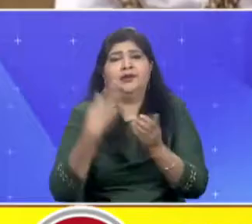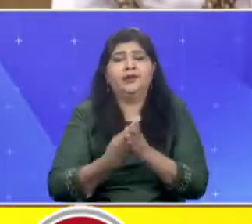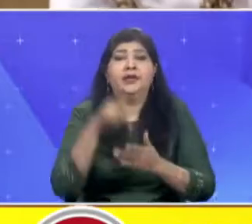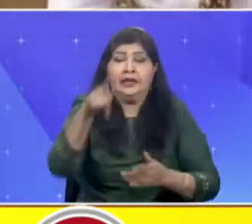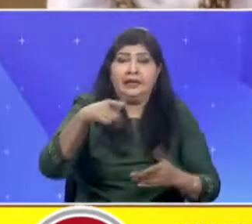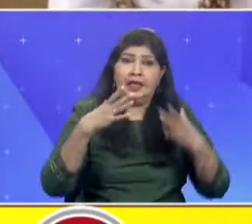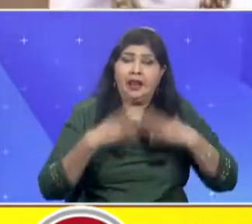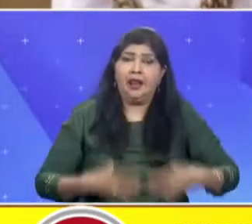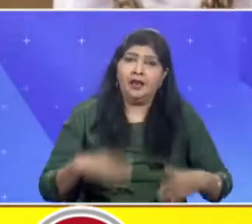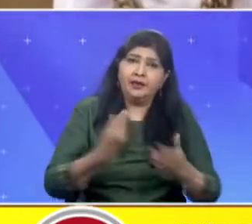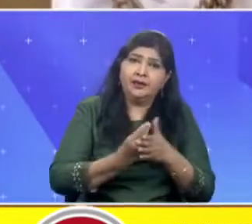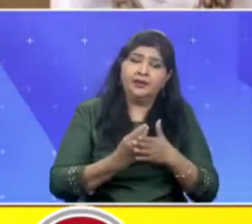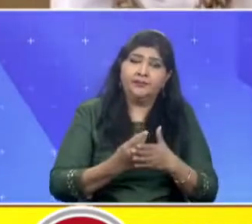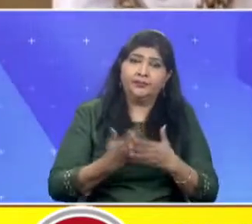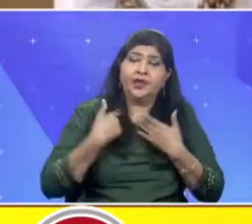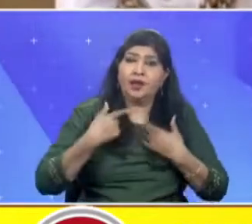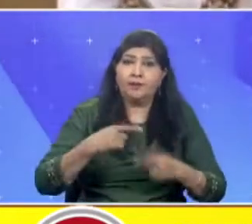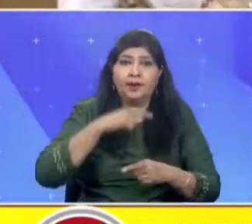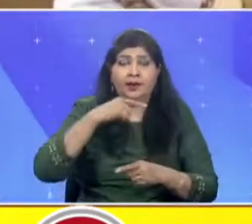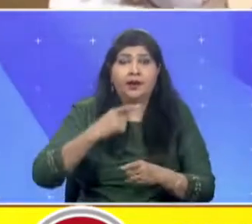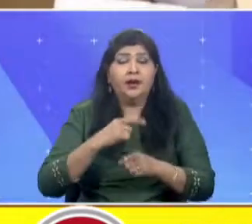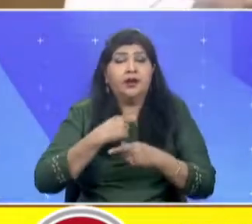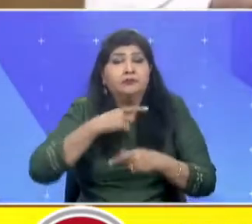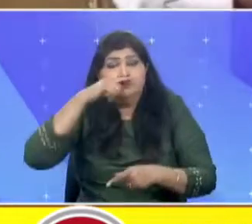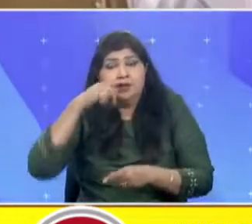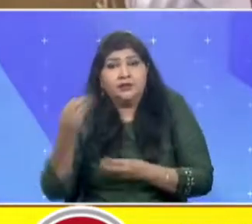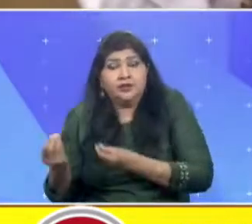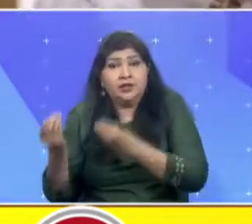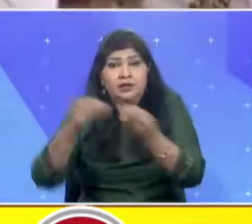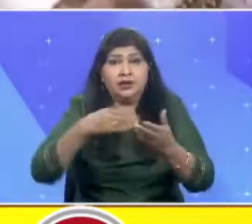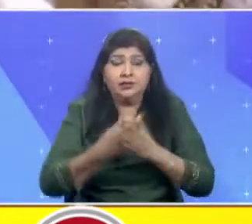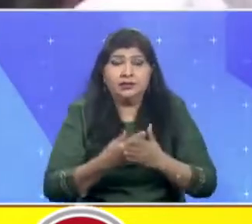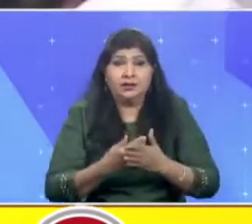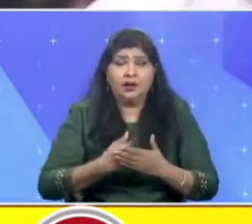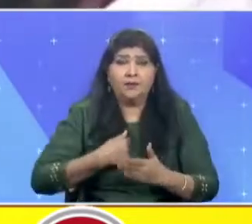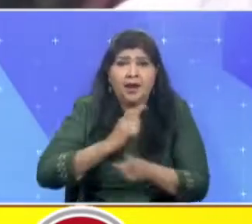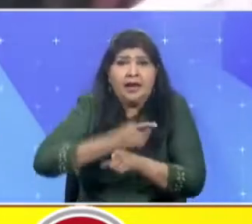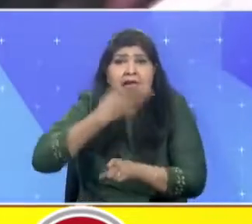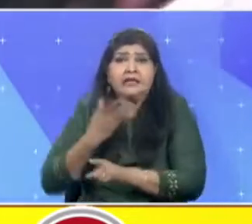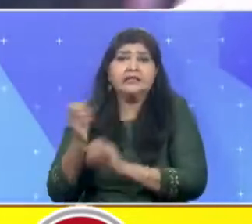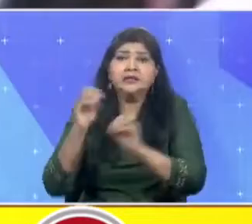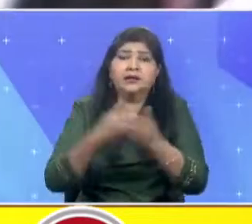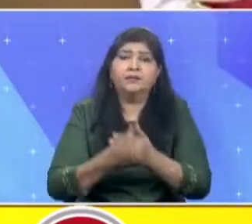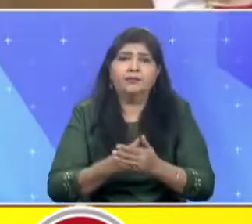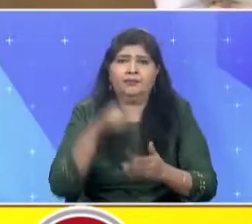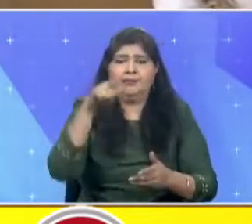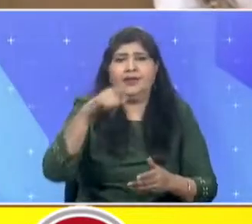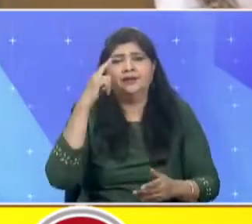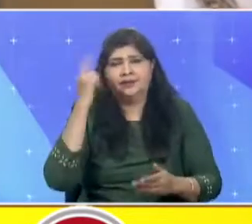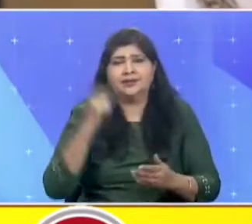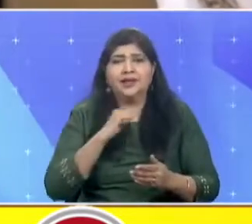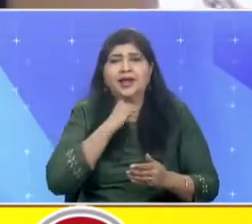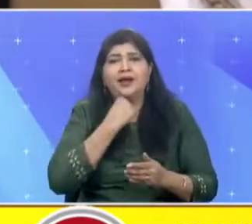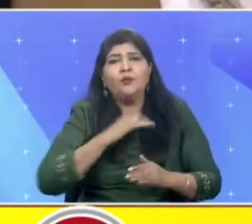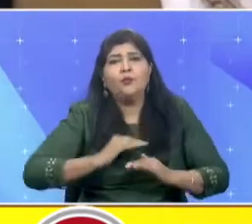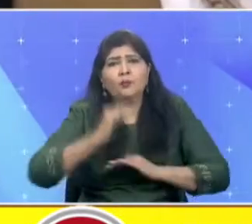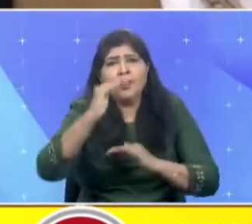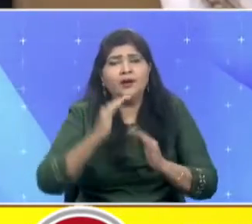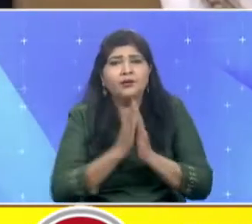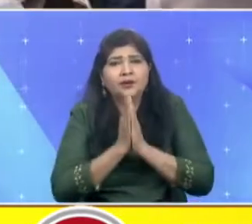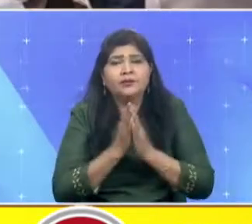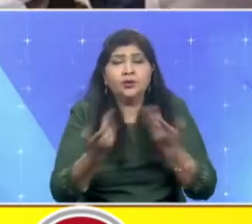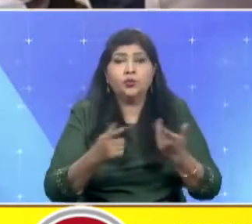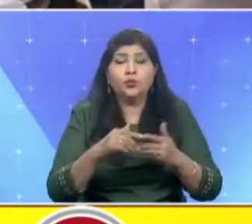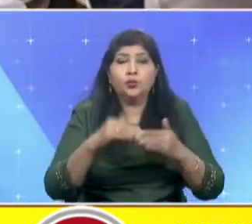जीवन हम सभी को प्रेरित करने वाला है। मैं उनकी दीर्घ आयु की कामना करता हूं। उनमें